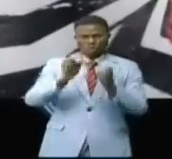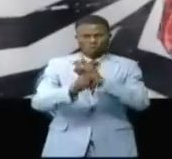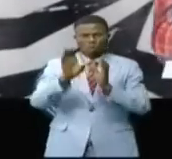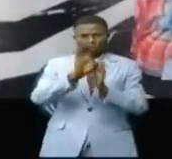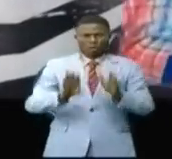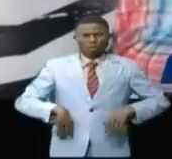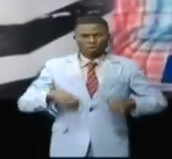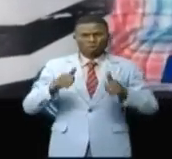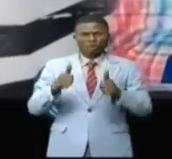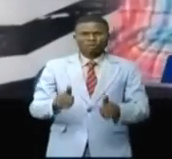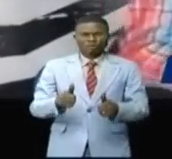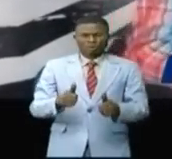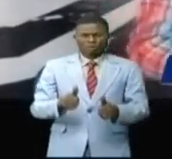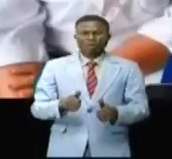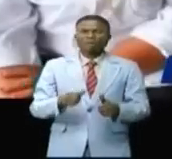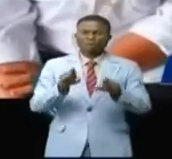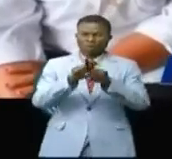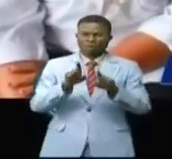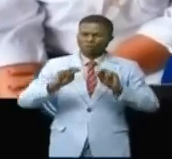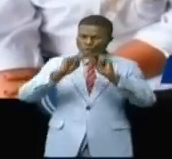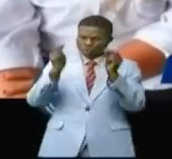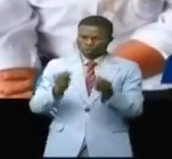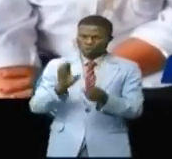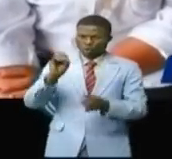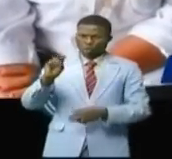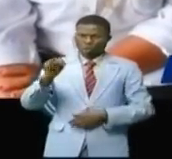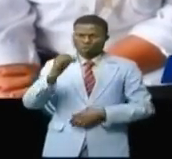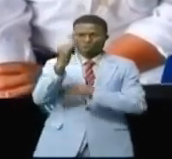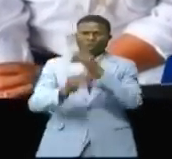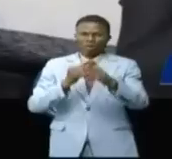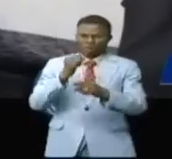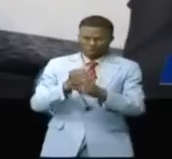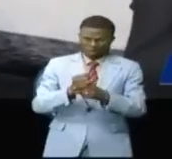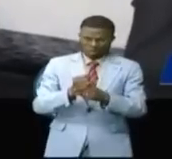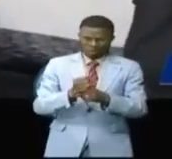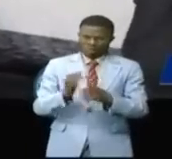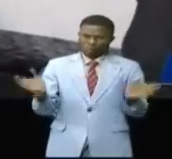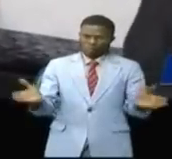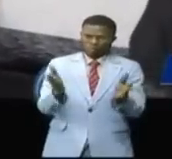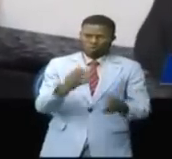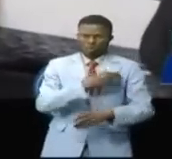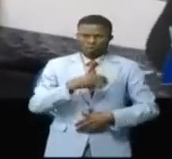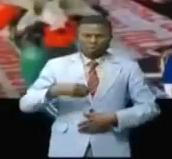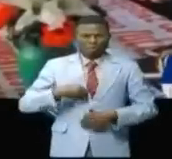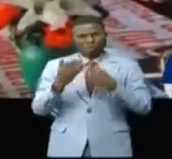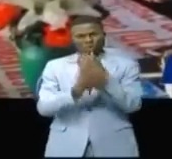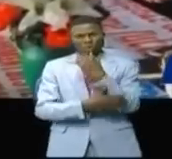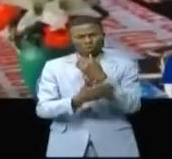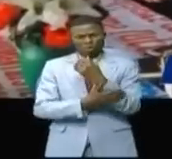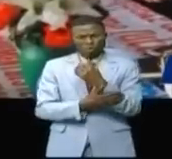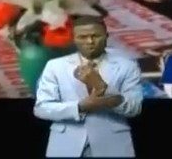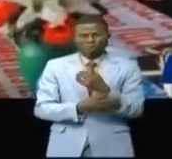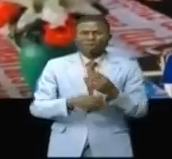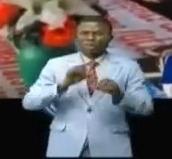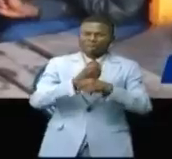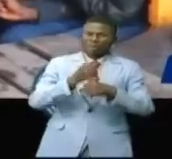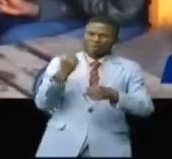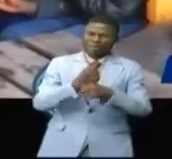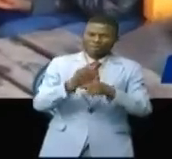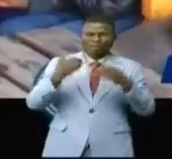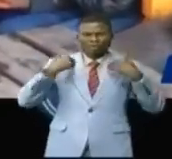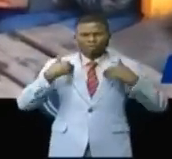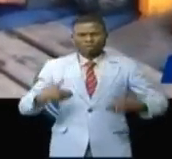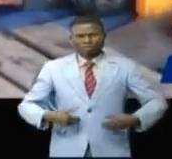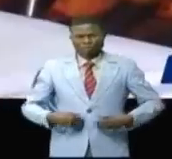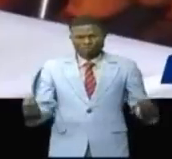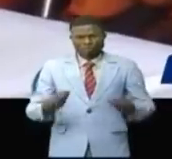de vie notons que cette structure internationale encadrent le femme de the bride l'entrepreneuriat et la santé en vue